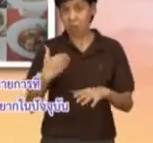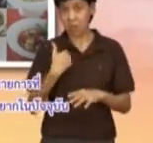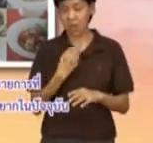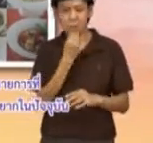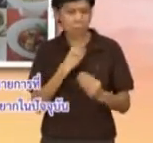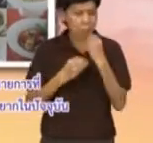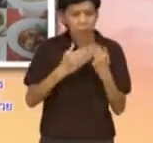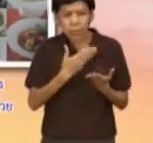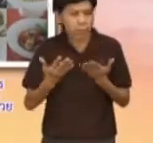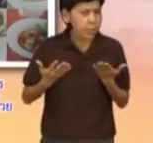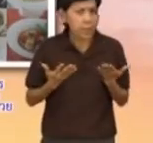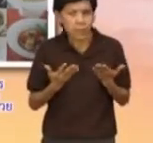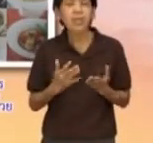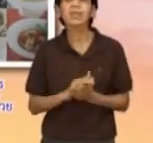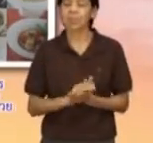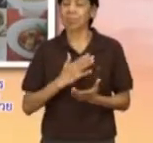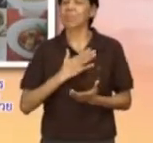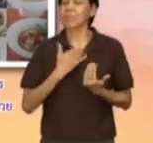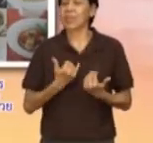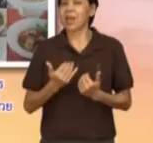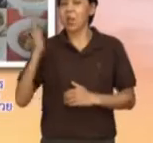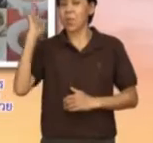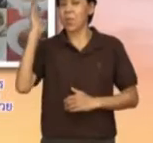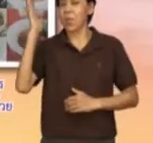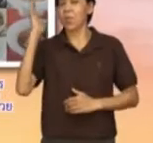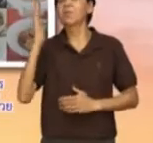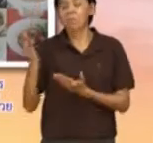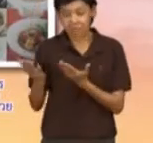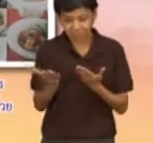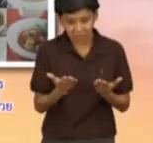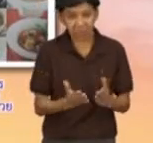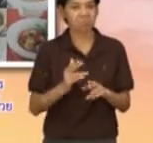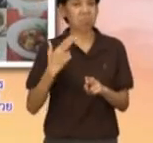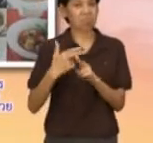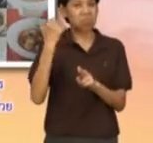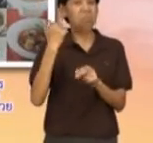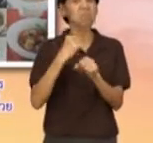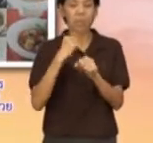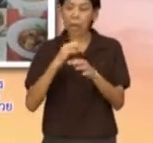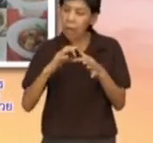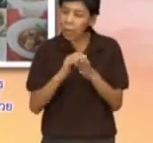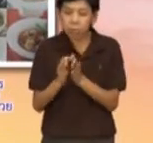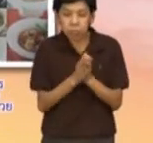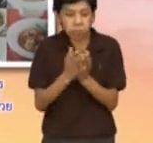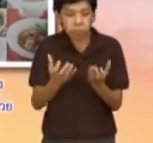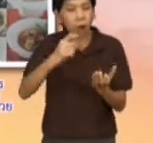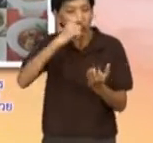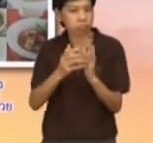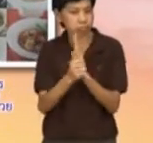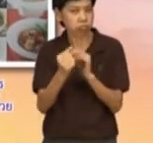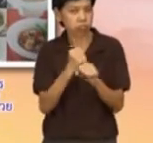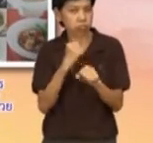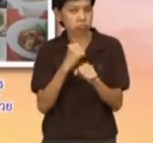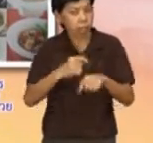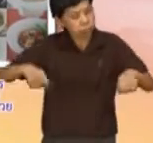านย่านในปัจจุบันนะคะก็ยังจะมีวิทยากรรับเชิญที่มีชื่อเสียงแล้วก็คล่ำวอดในแวดวงการทำอาหารไทยม